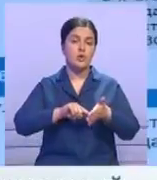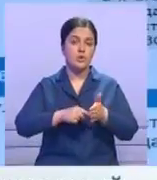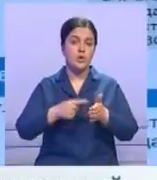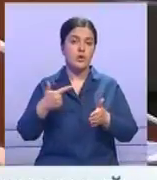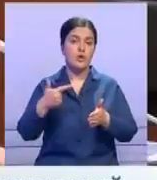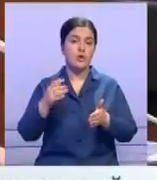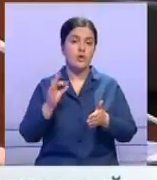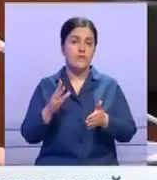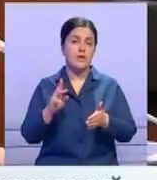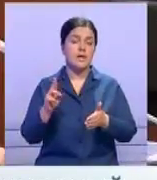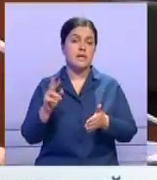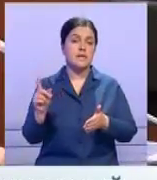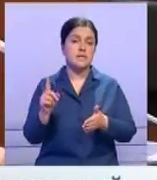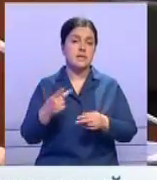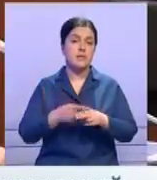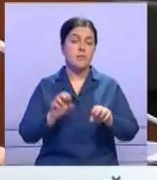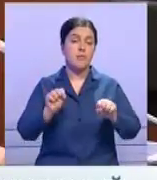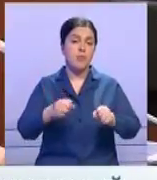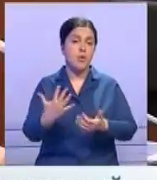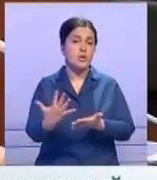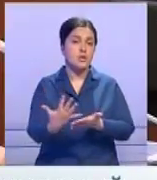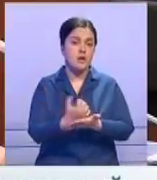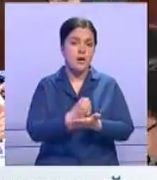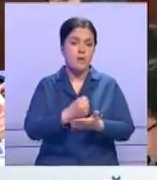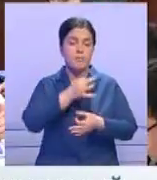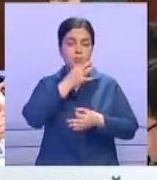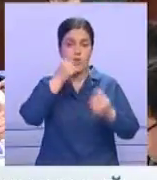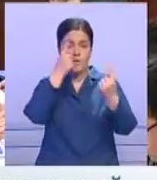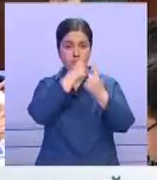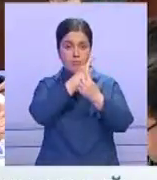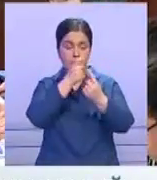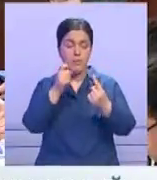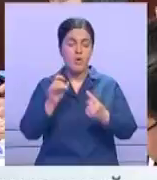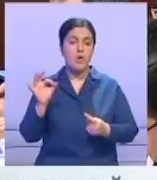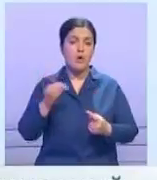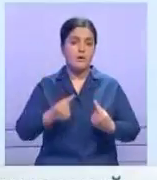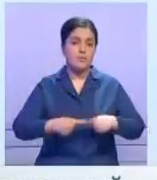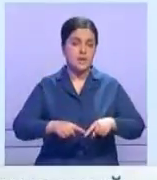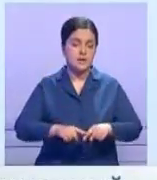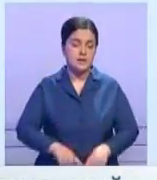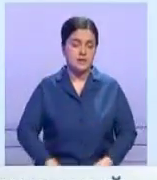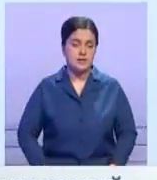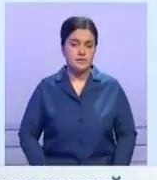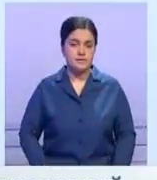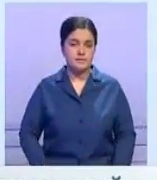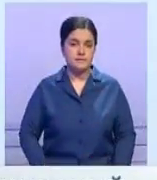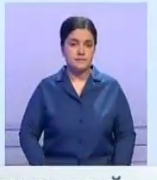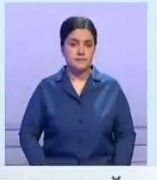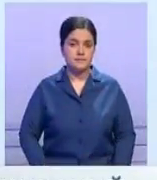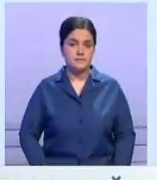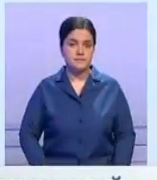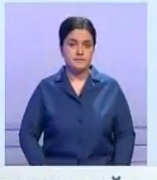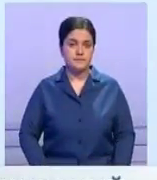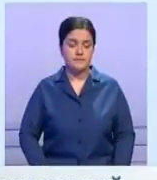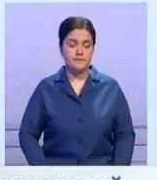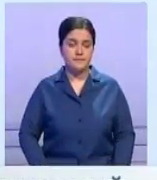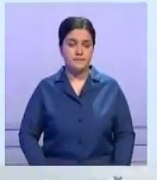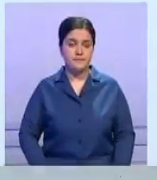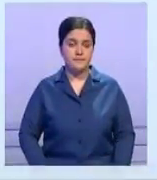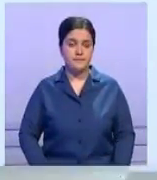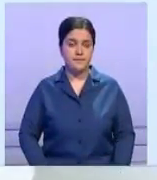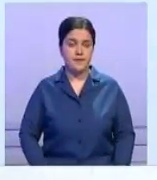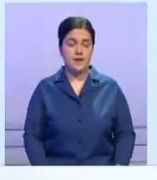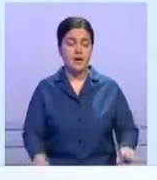privatization.gov.kz, где можно найти всю необходимую информацию об объектах. На IPO и SPO